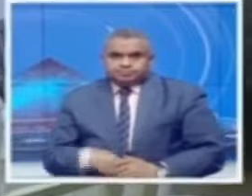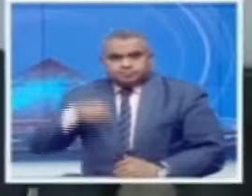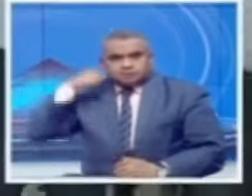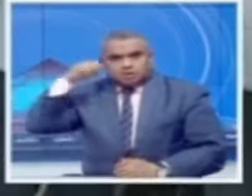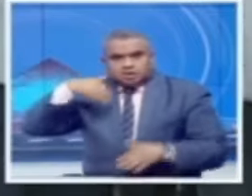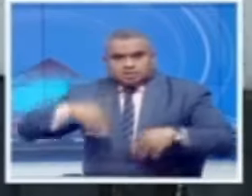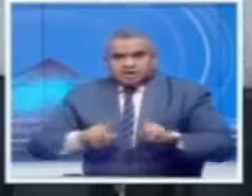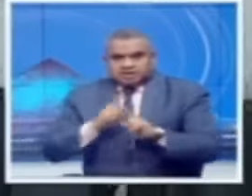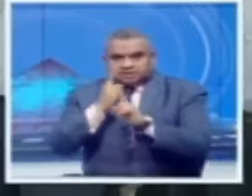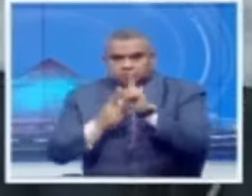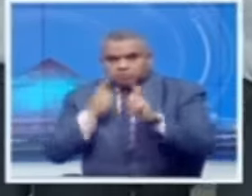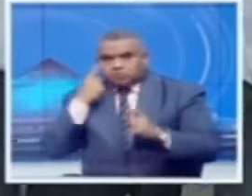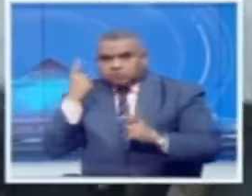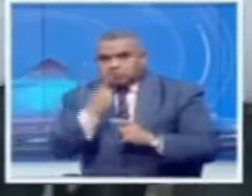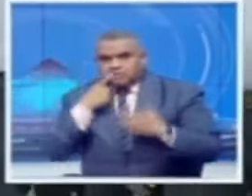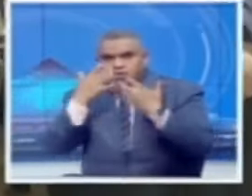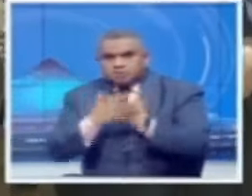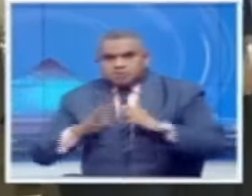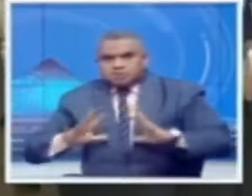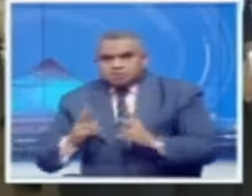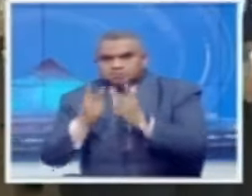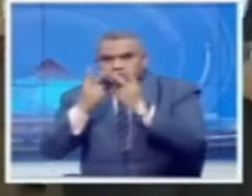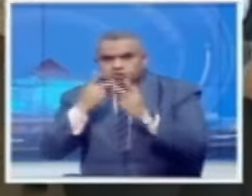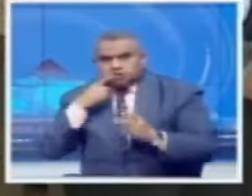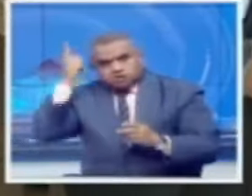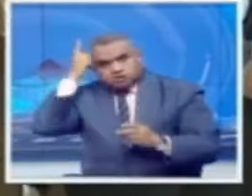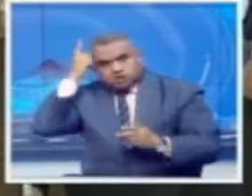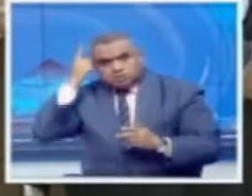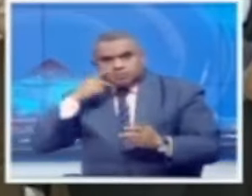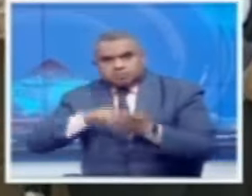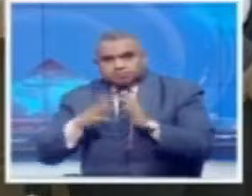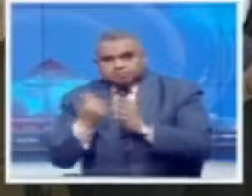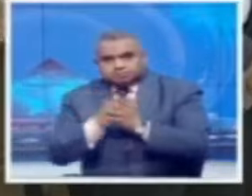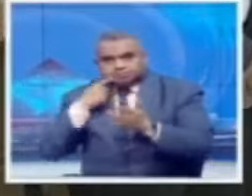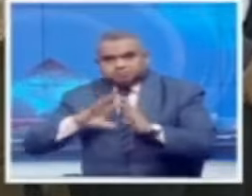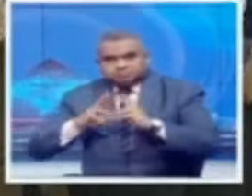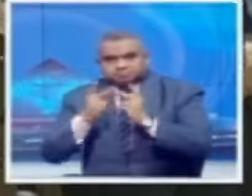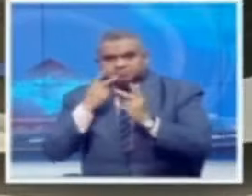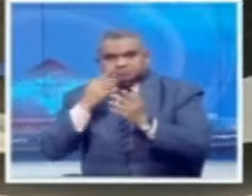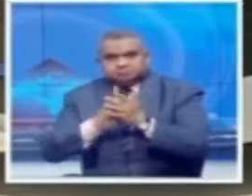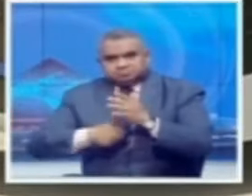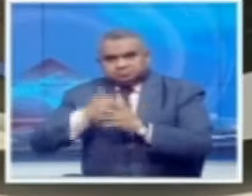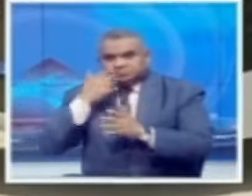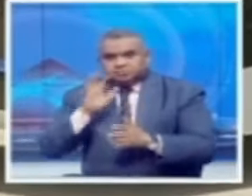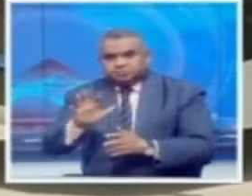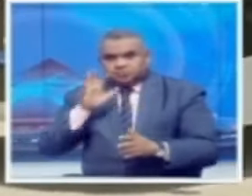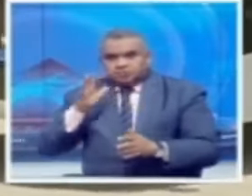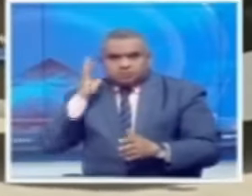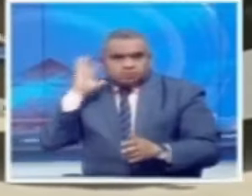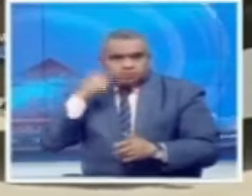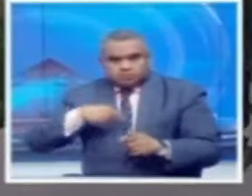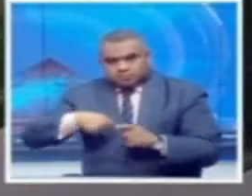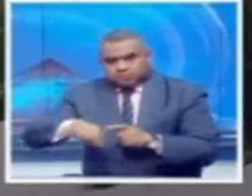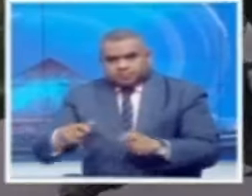رئيس الوزراء يتفقد مشروعات تطوير شرم الشيخ ويتابع تنفيذ خطوات إظهار المدينة في أبهى